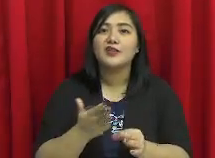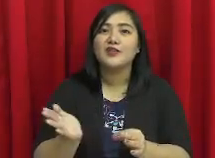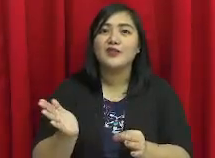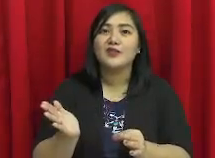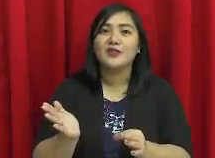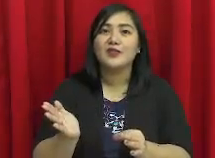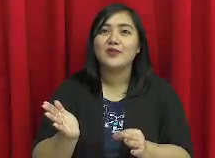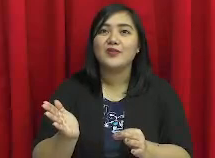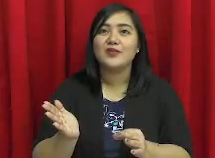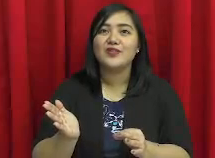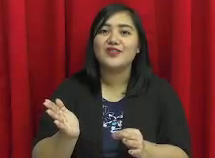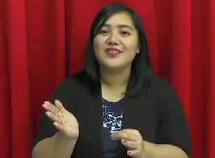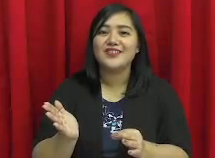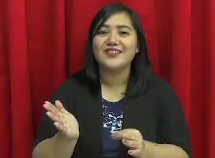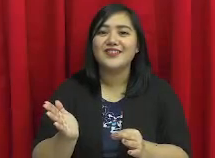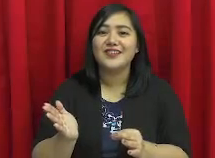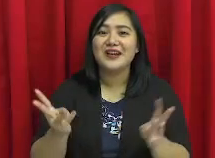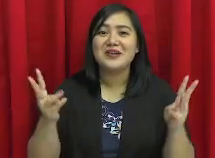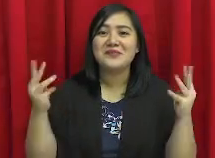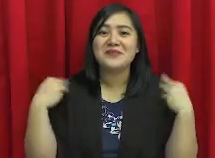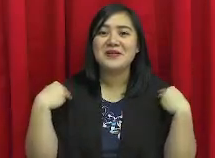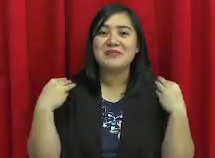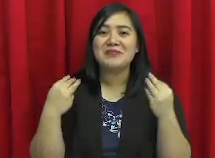na Takuza.